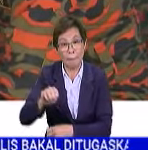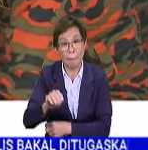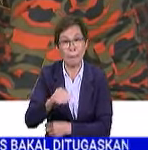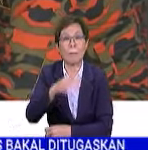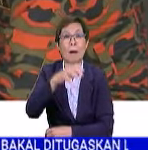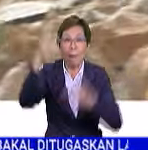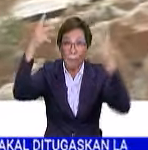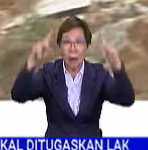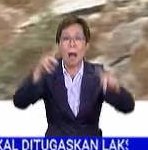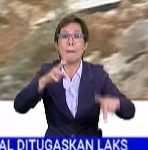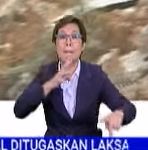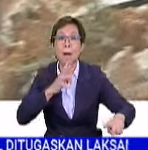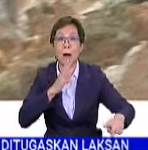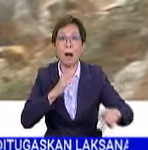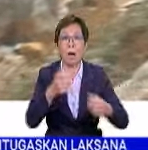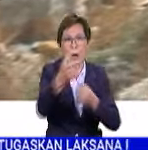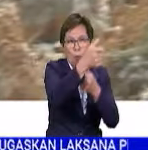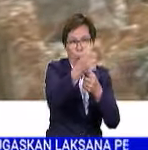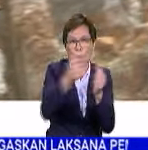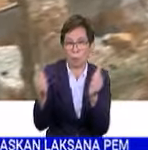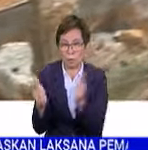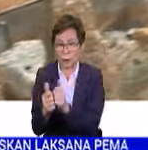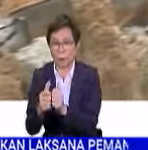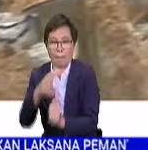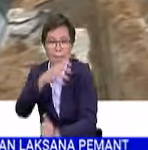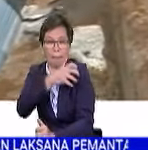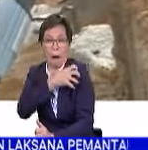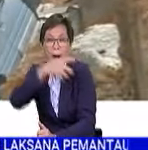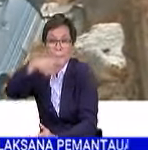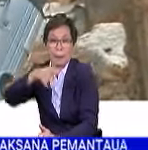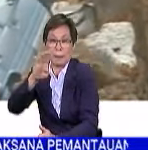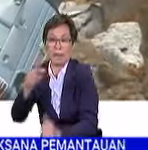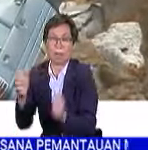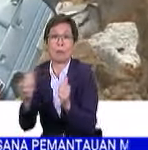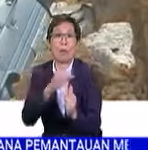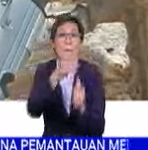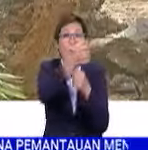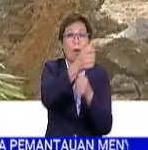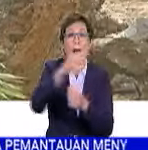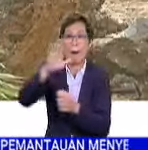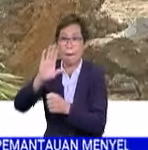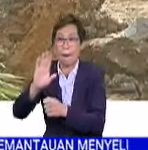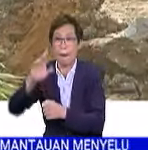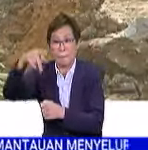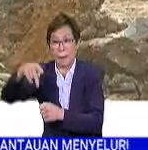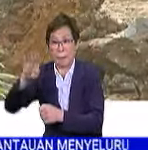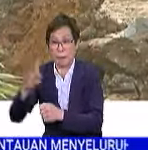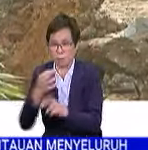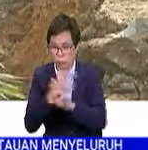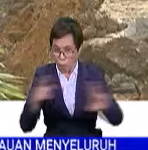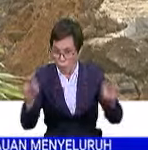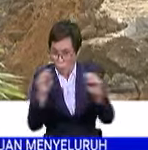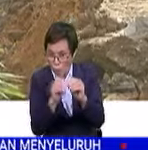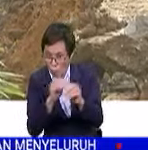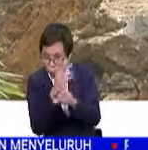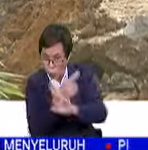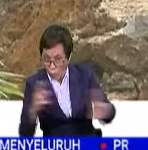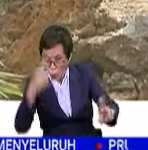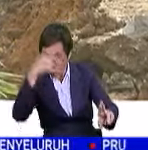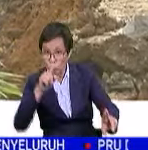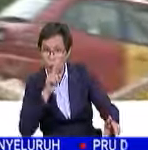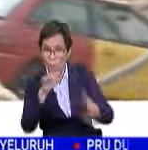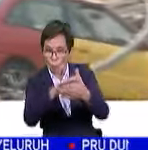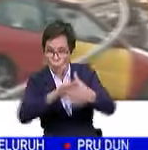Wan Saleh berkata, bomba bersama pihak berkuasa tempatan PBT meningkatkan kesiapsiagaan bagi